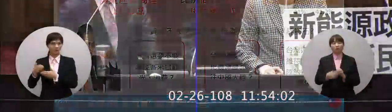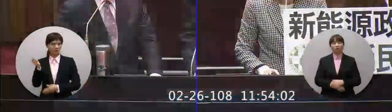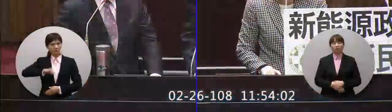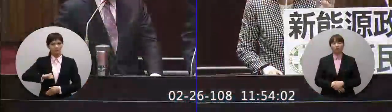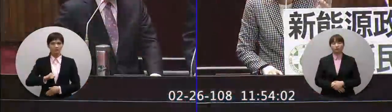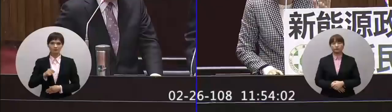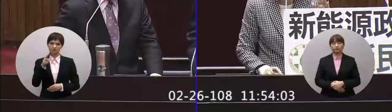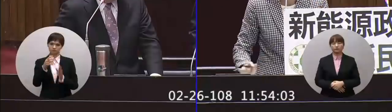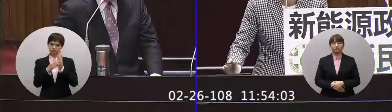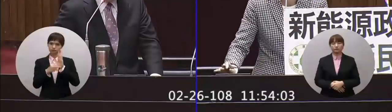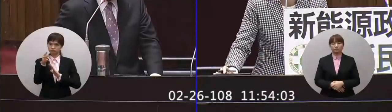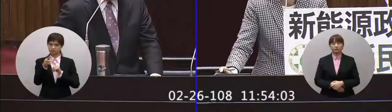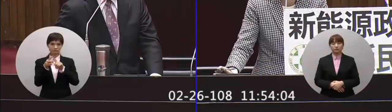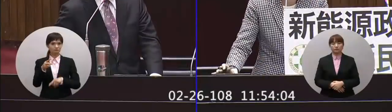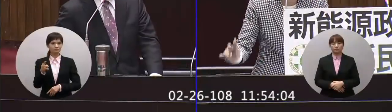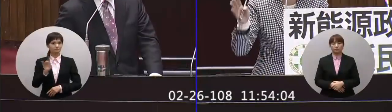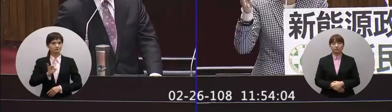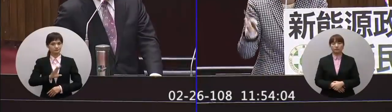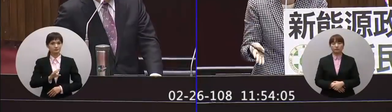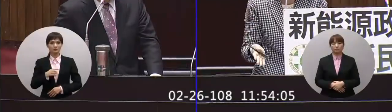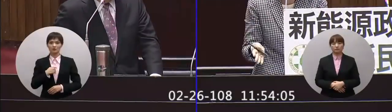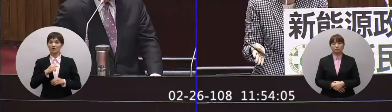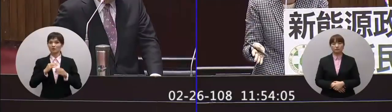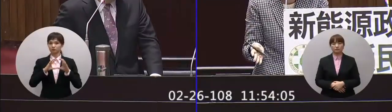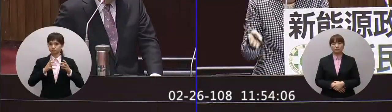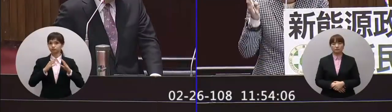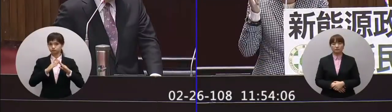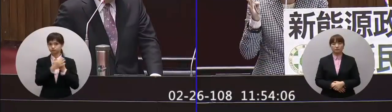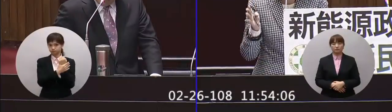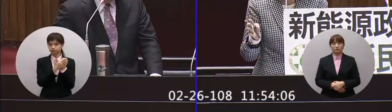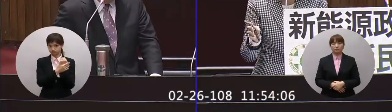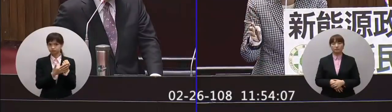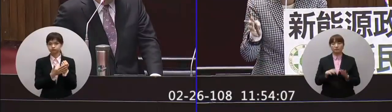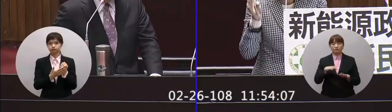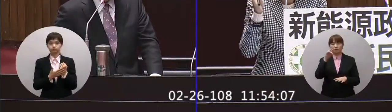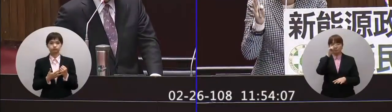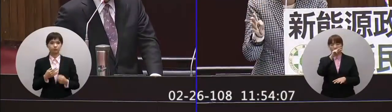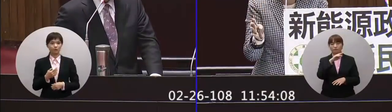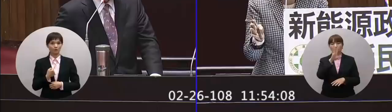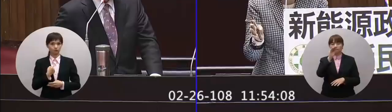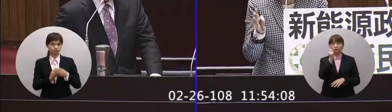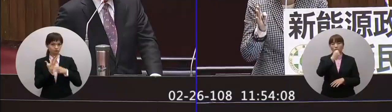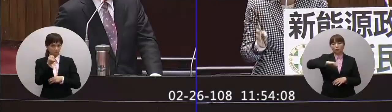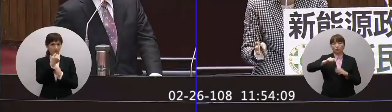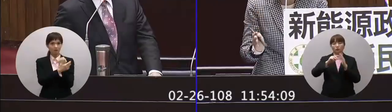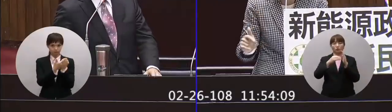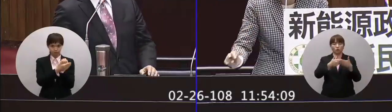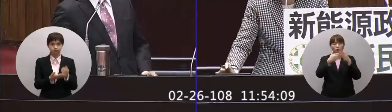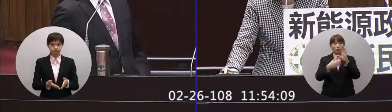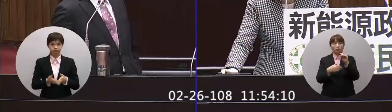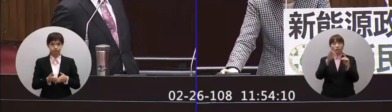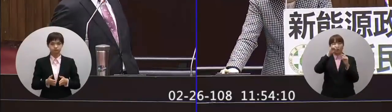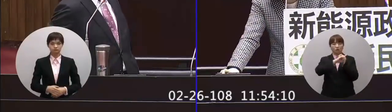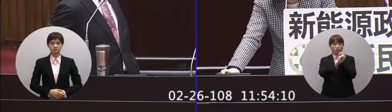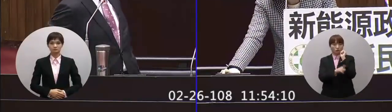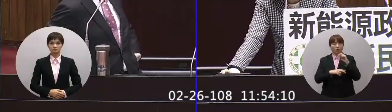两个字。 好，有没有？ 我都是保护家园。 那我们就来看一下 保卫国家， 我们就来看一下有没有抗中。来看一下你的